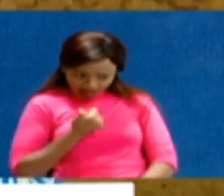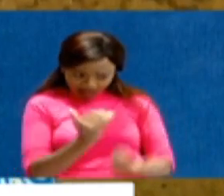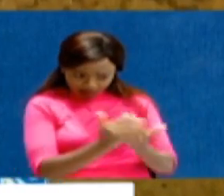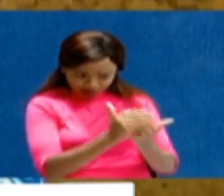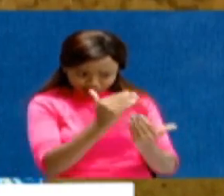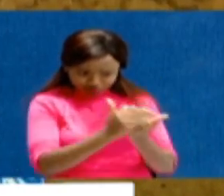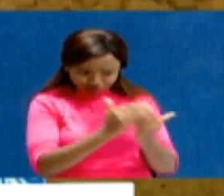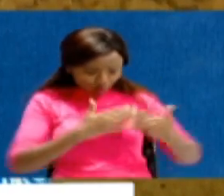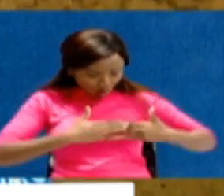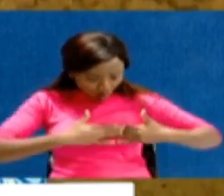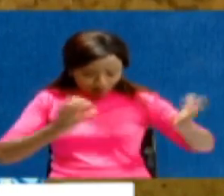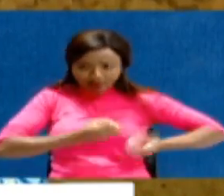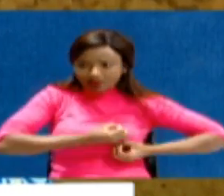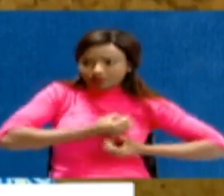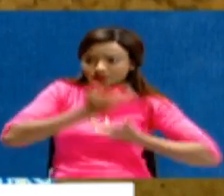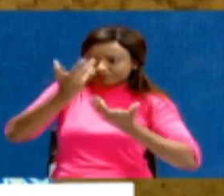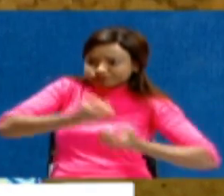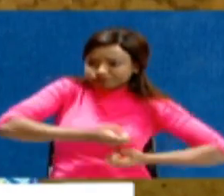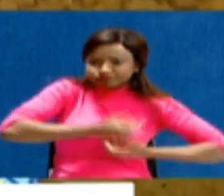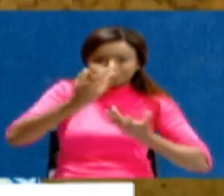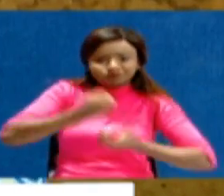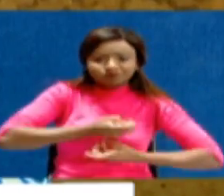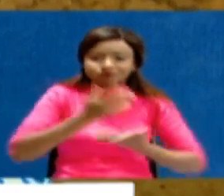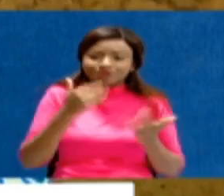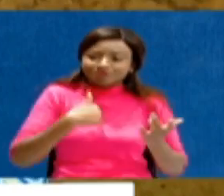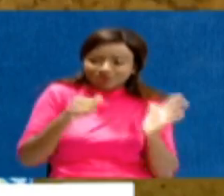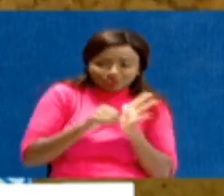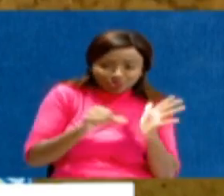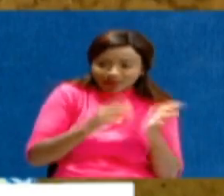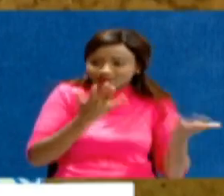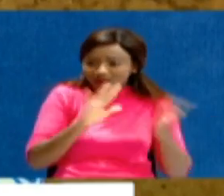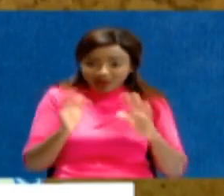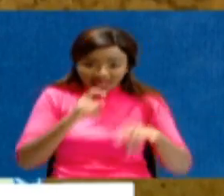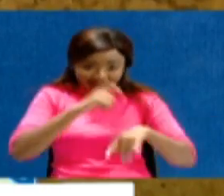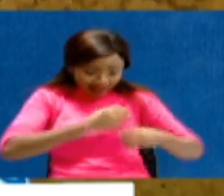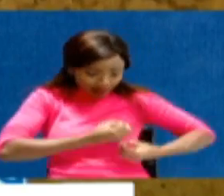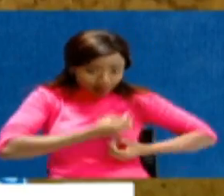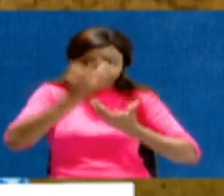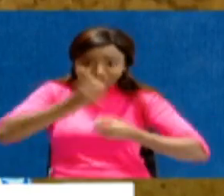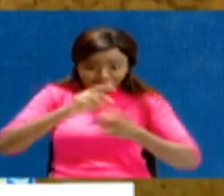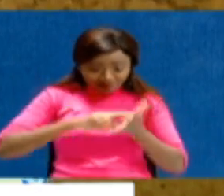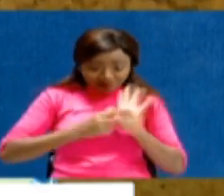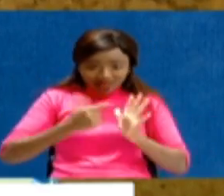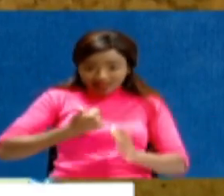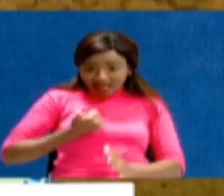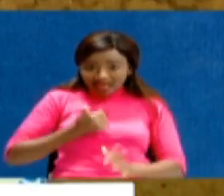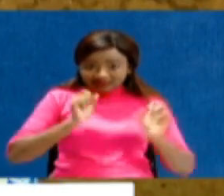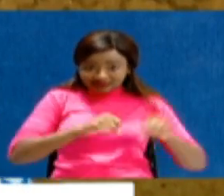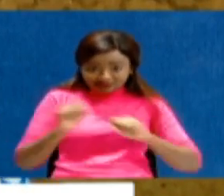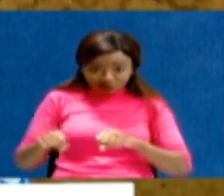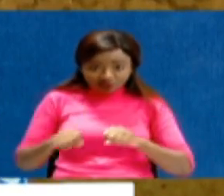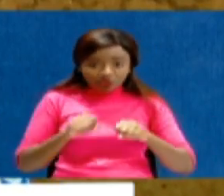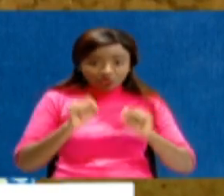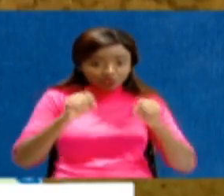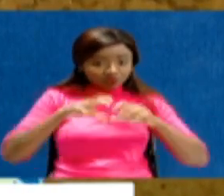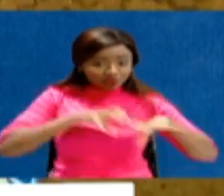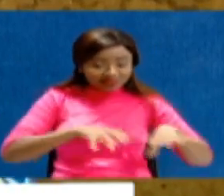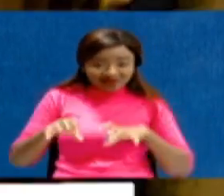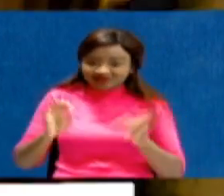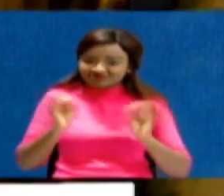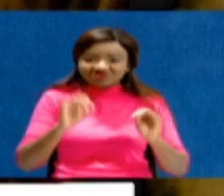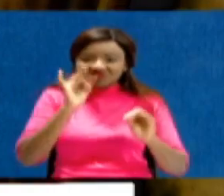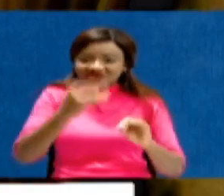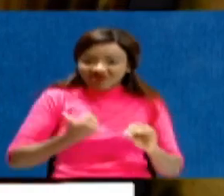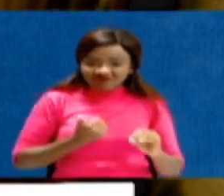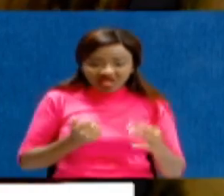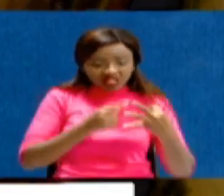yote amueleze shida. Akishafungua hautapata tena shida. Kama ulikuwa na wasichana wawili ama watatu hautakuwa tena na